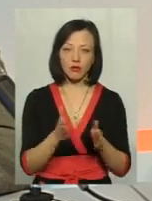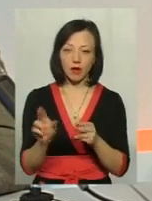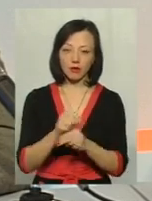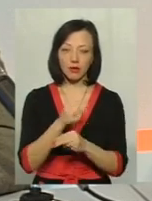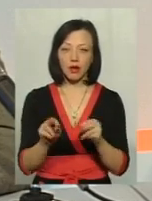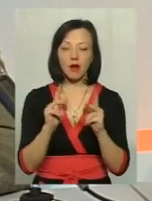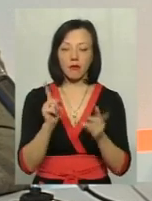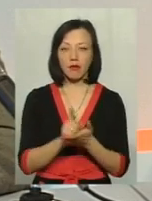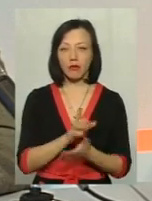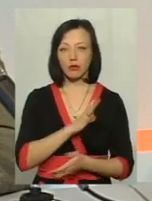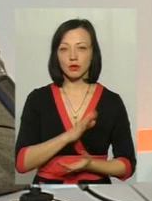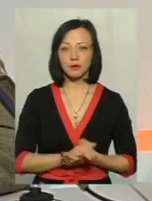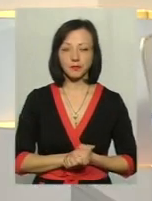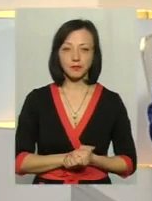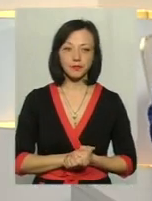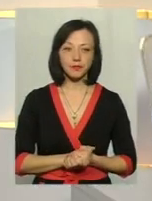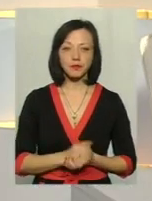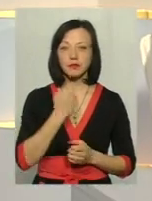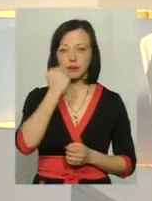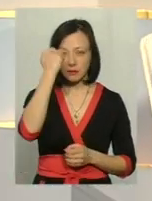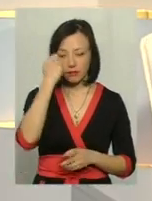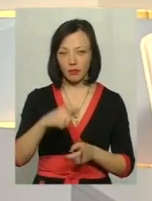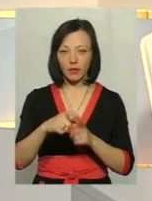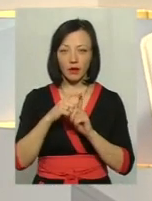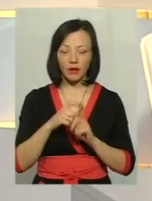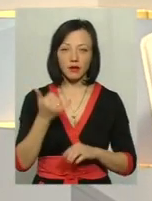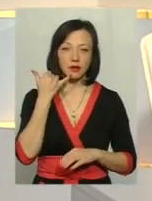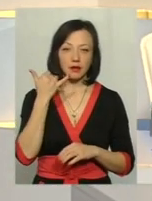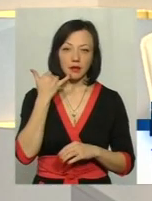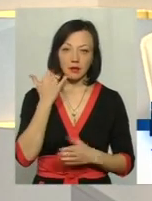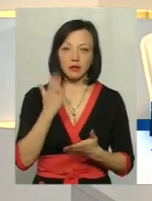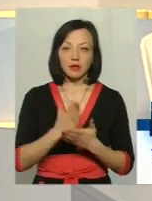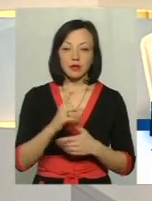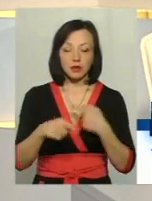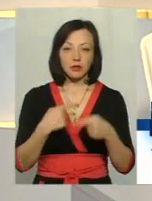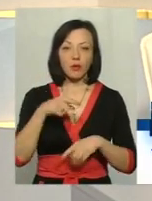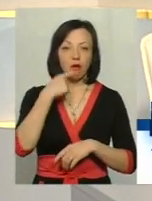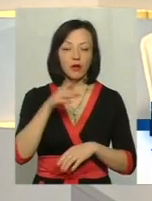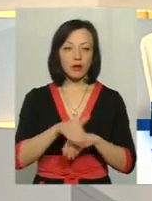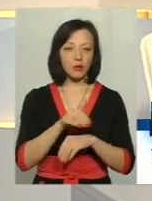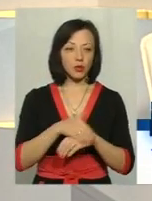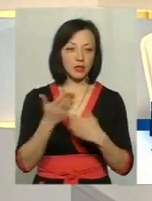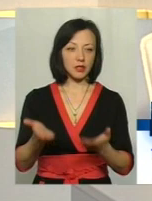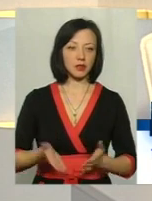відшліфувати, як вона має бути. Що ж, дякую за відповідь. 61-90-60. Наступний дзвінок. Говоріть, будь ласка.